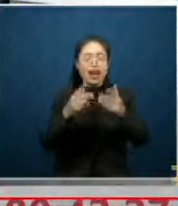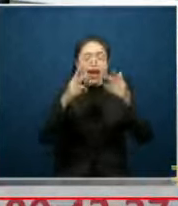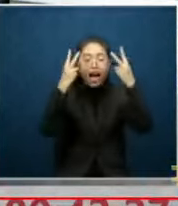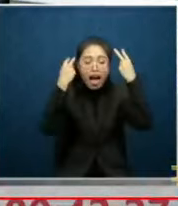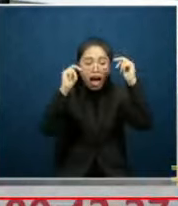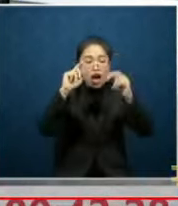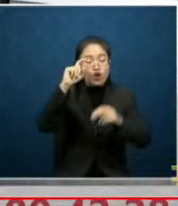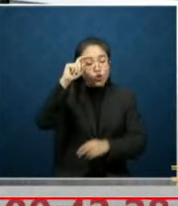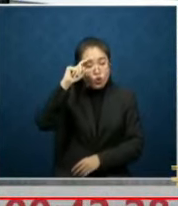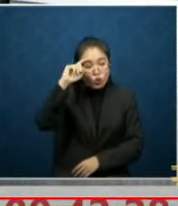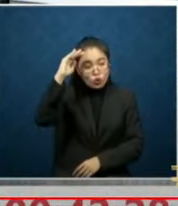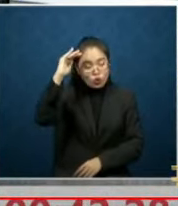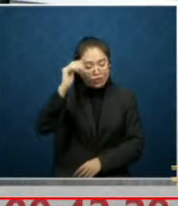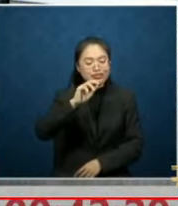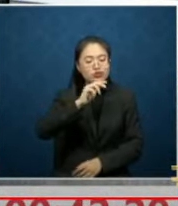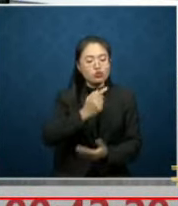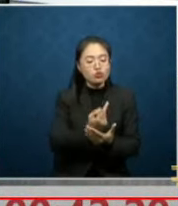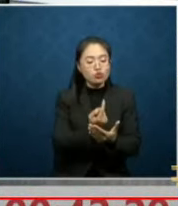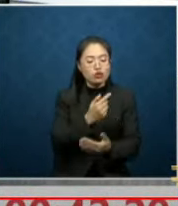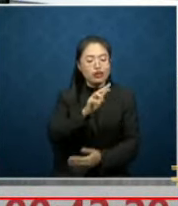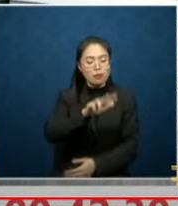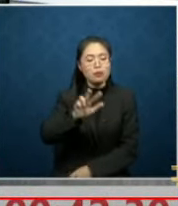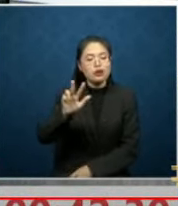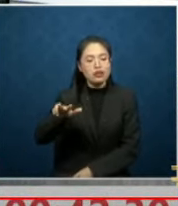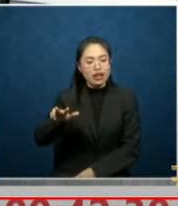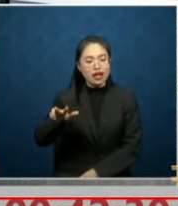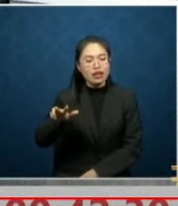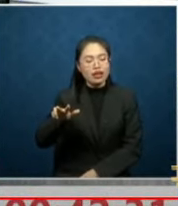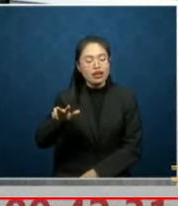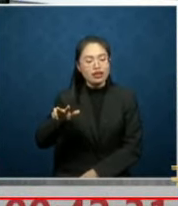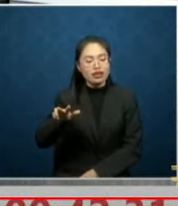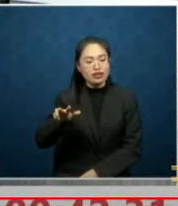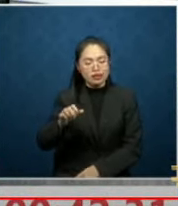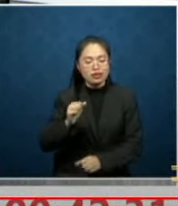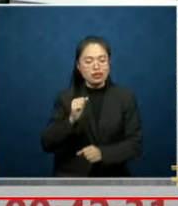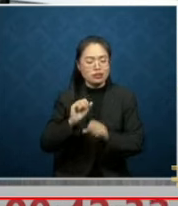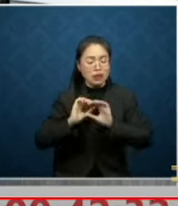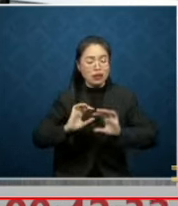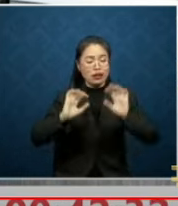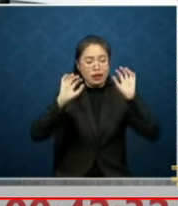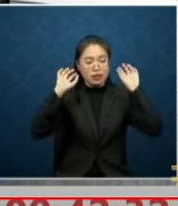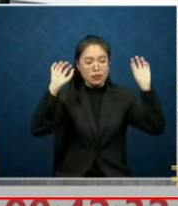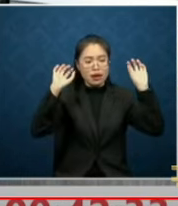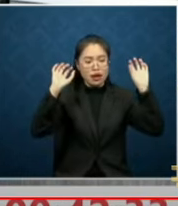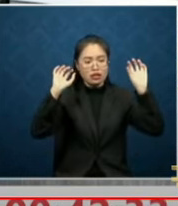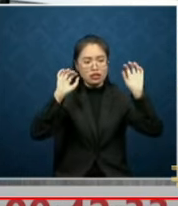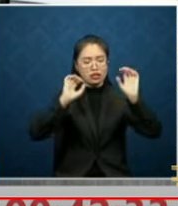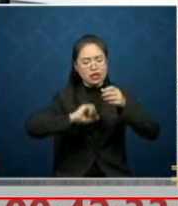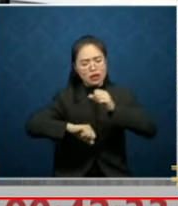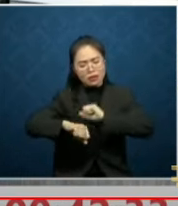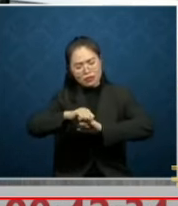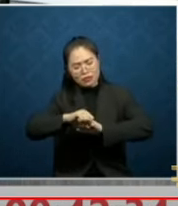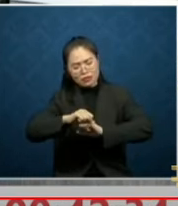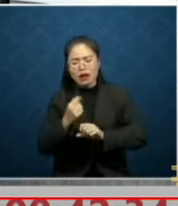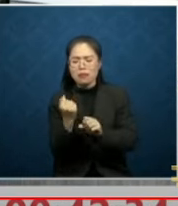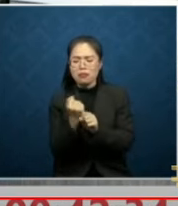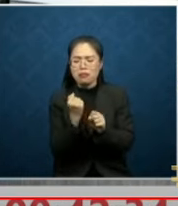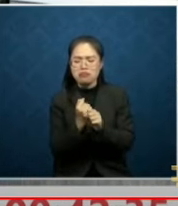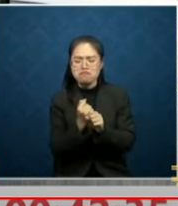ายกจากพรรคเพื่อไทยซึ่งเป็นแกนนำจัดตั้งรัฐบาลจะเดินหน้าต่อไปอย่างไรดี